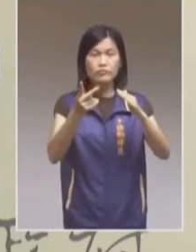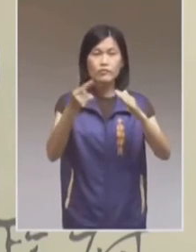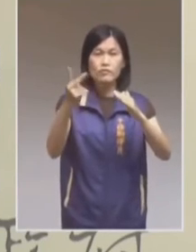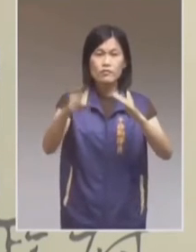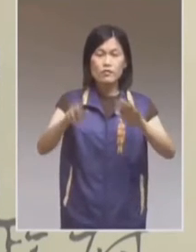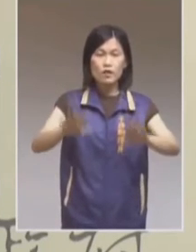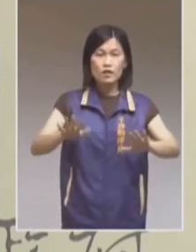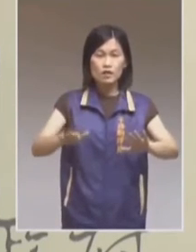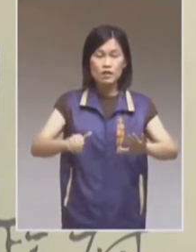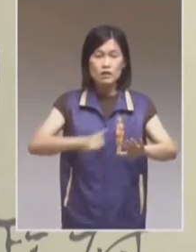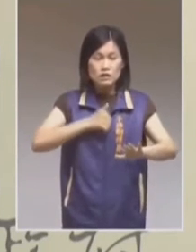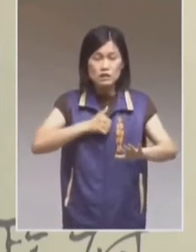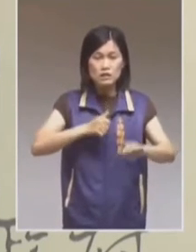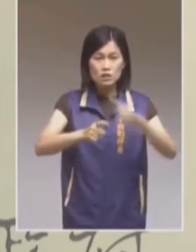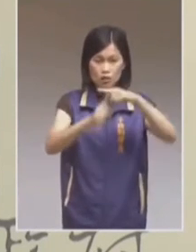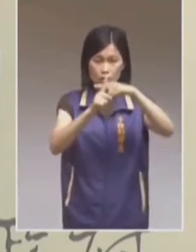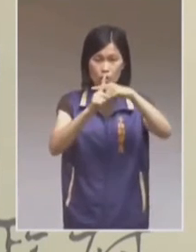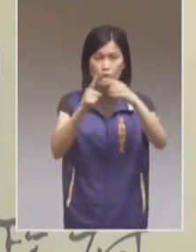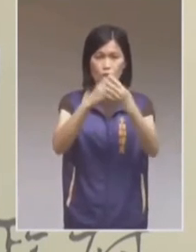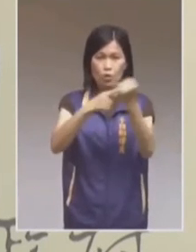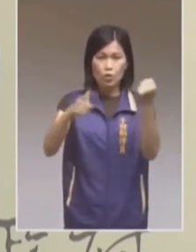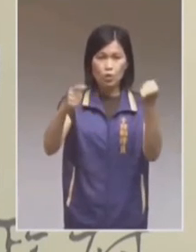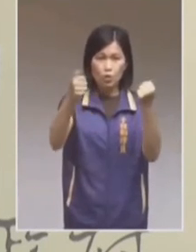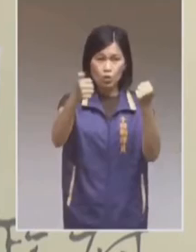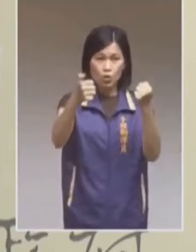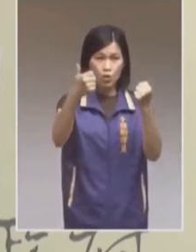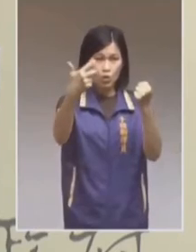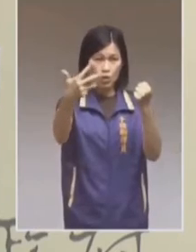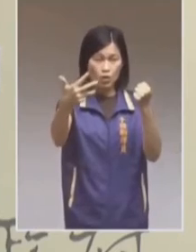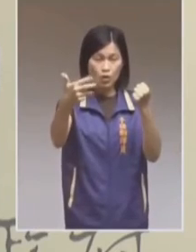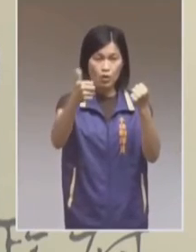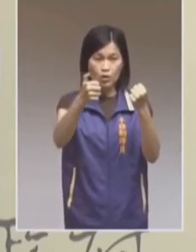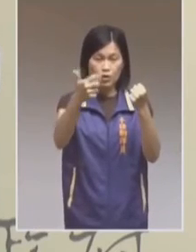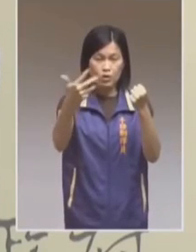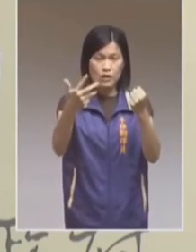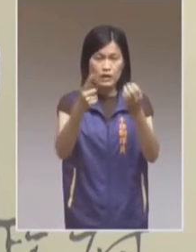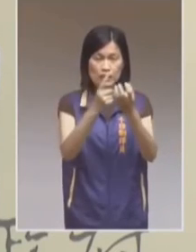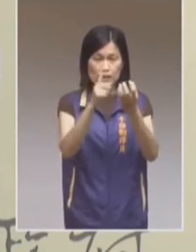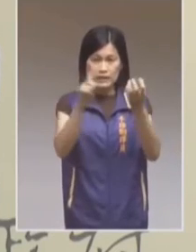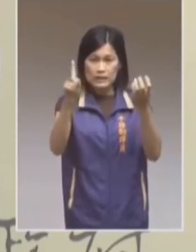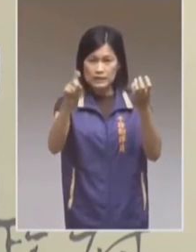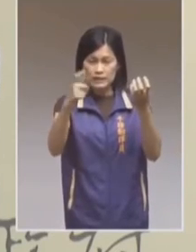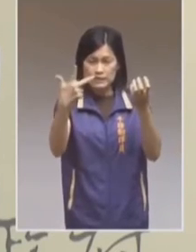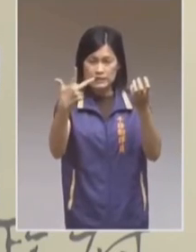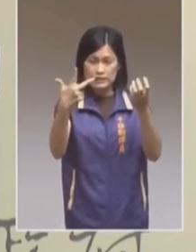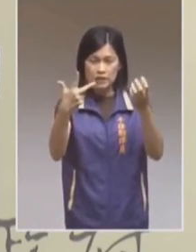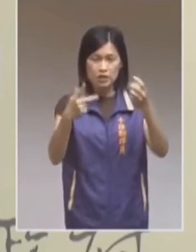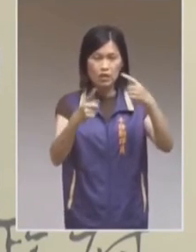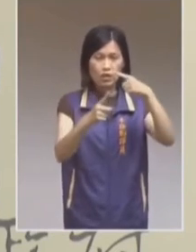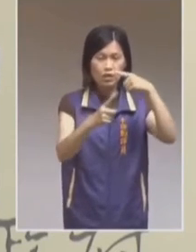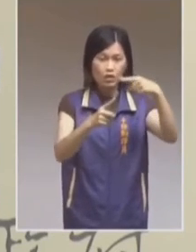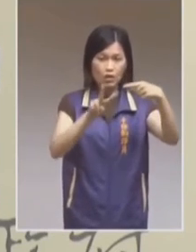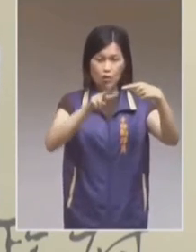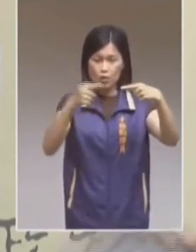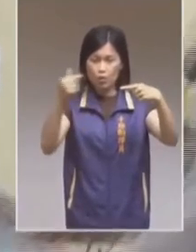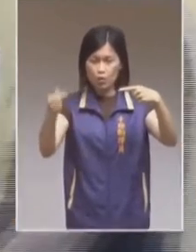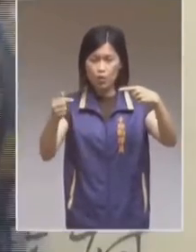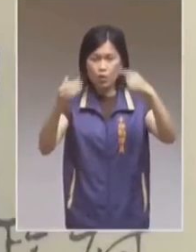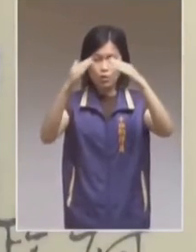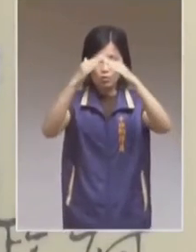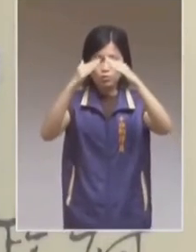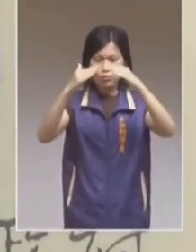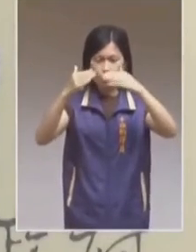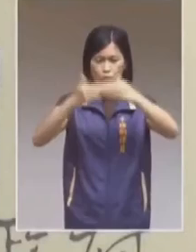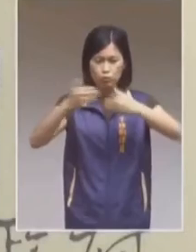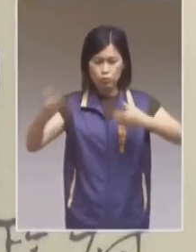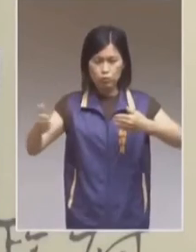的这个本土个案是58例，这58例里面包含17例阴转阳的个案，去隔离期间阴转